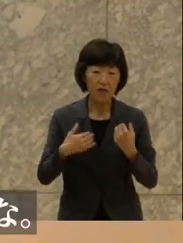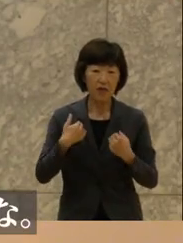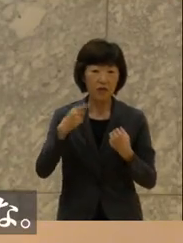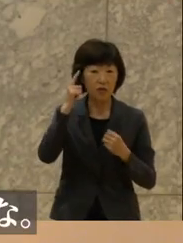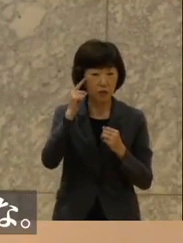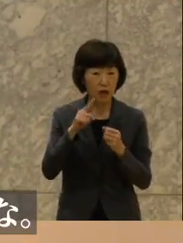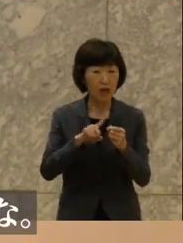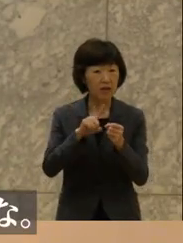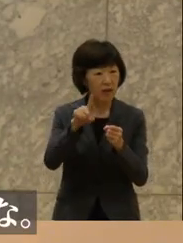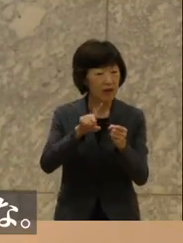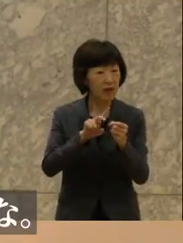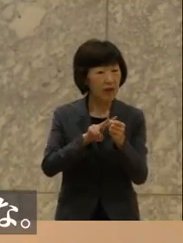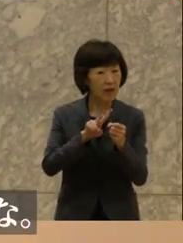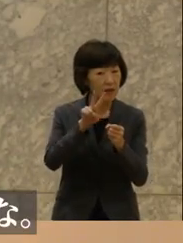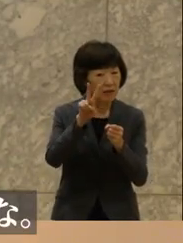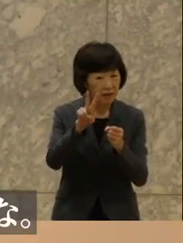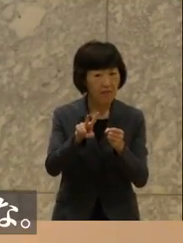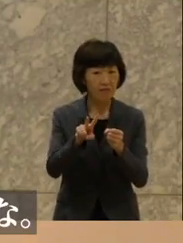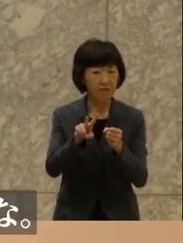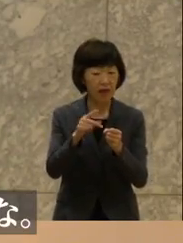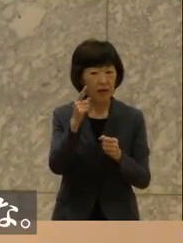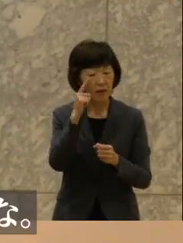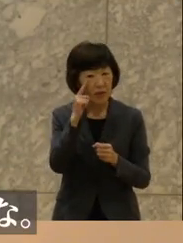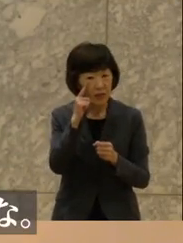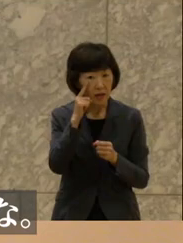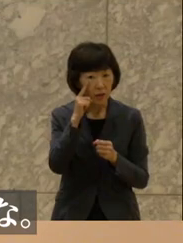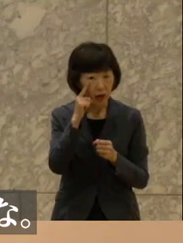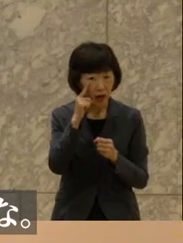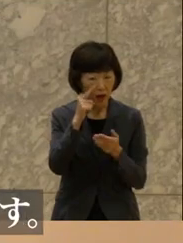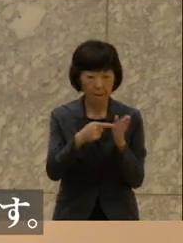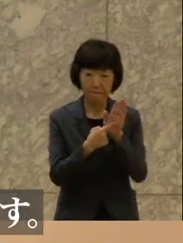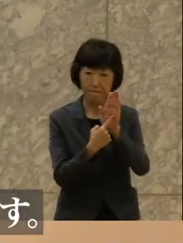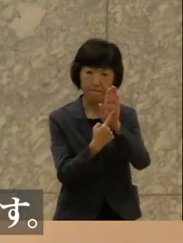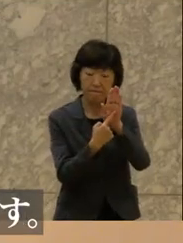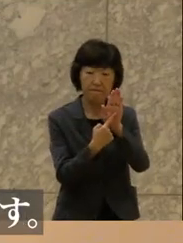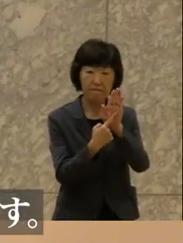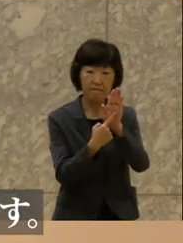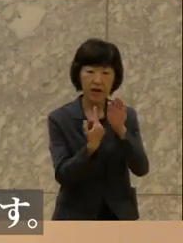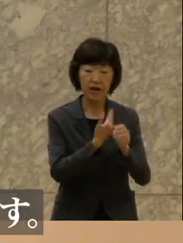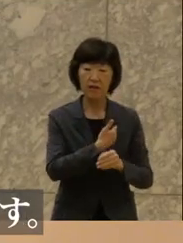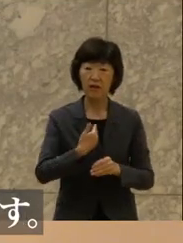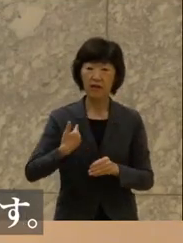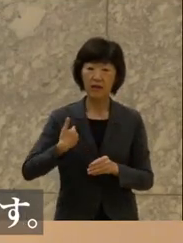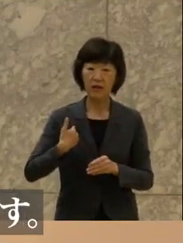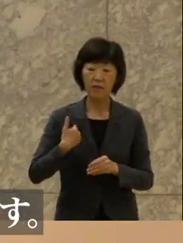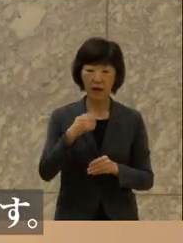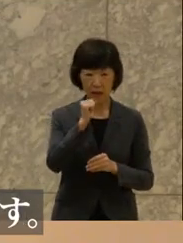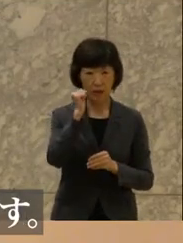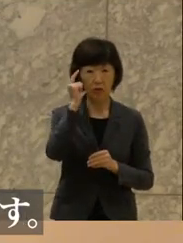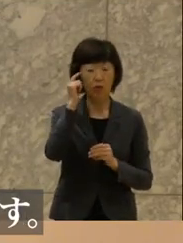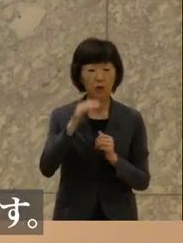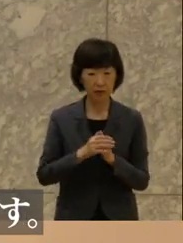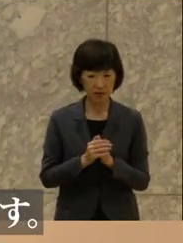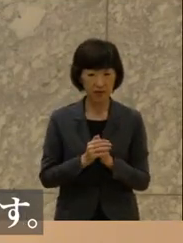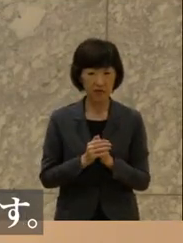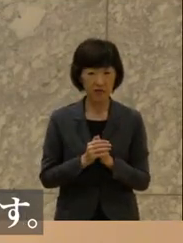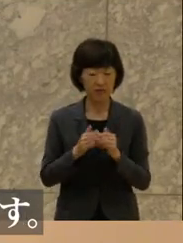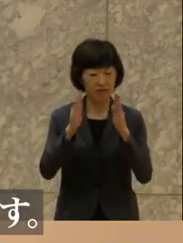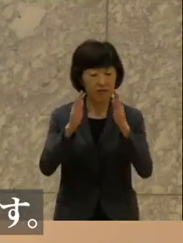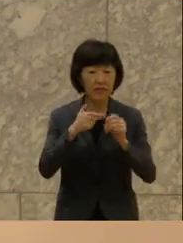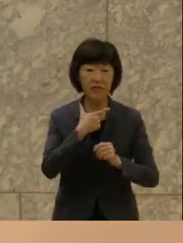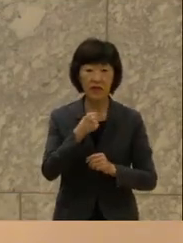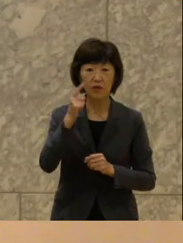こう試していったことがこうパフォーマンスになってくれたらいいなそれを注ぎ込んだパフォーマンスしたいと思いますの